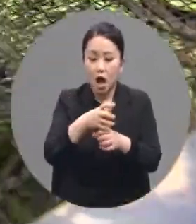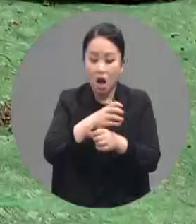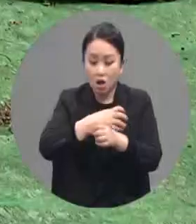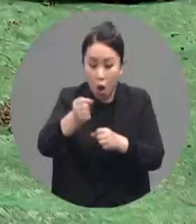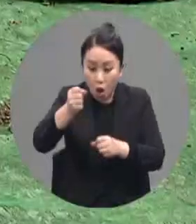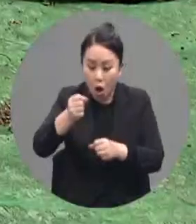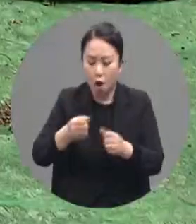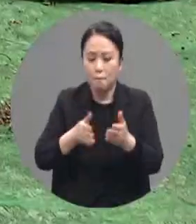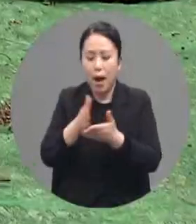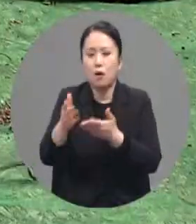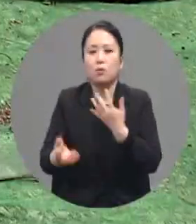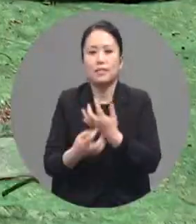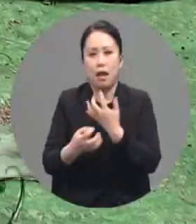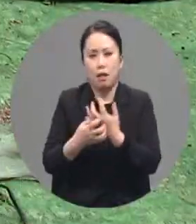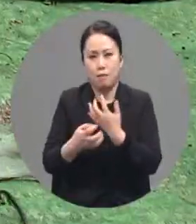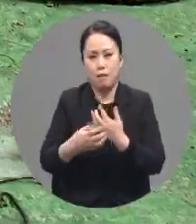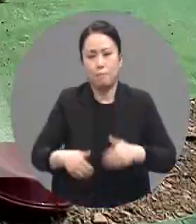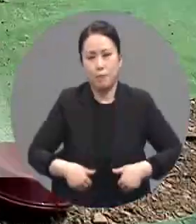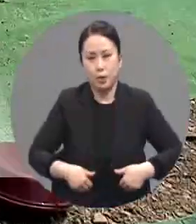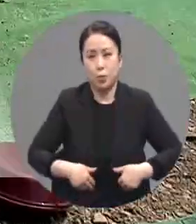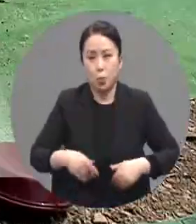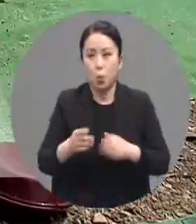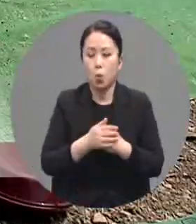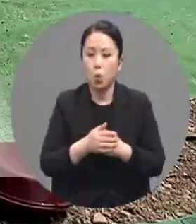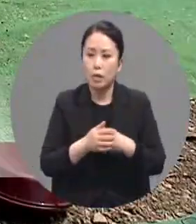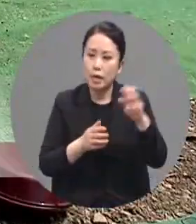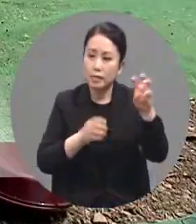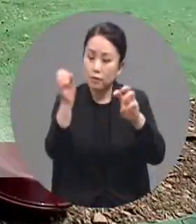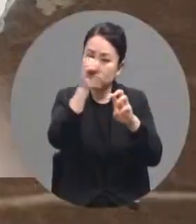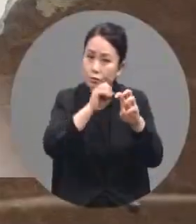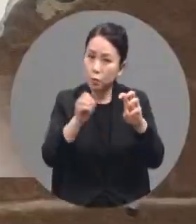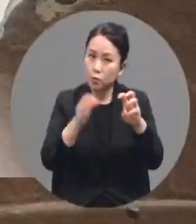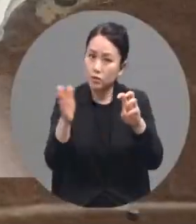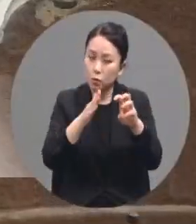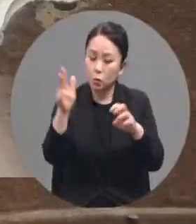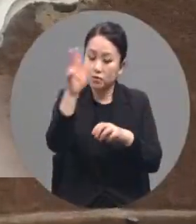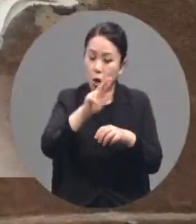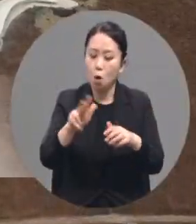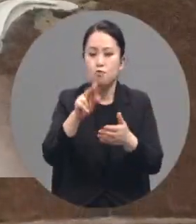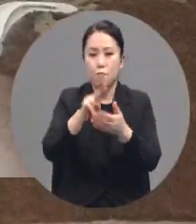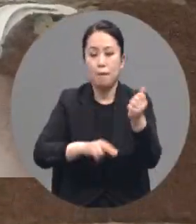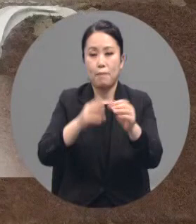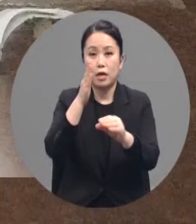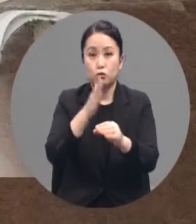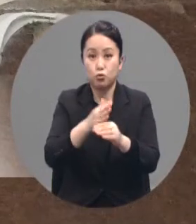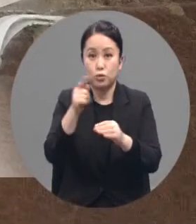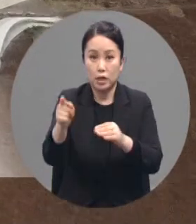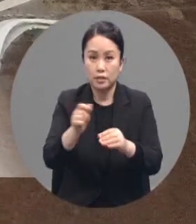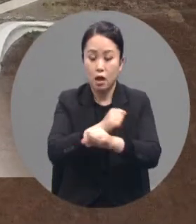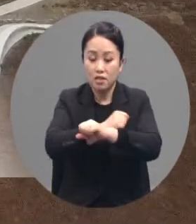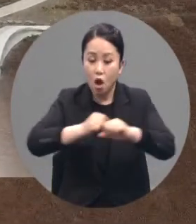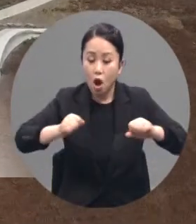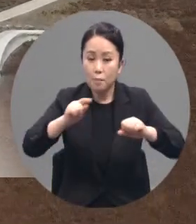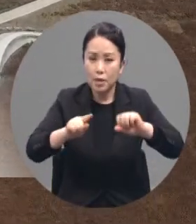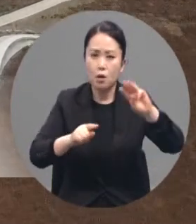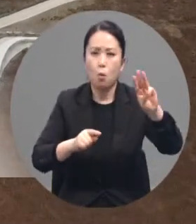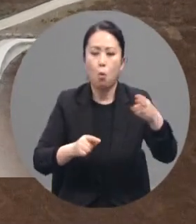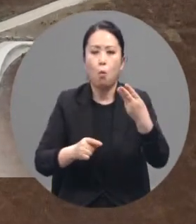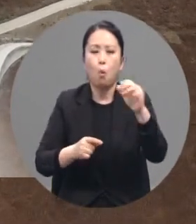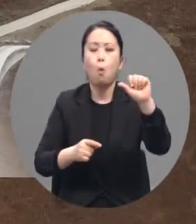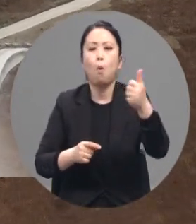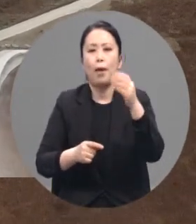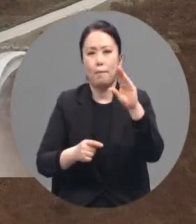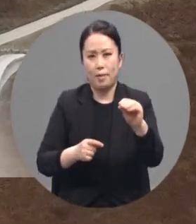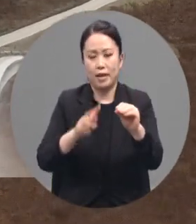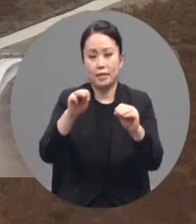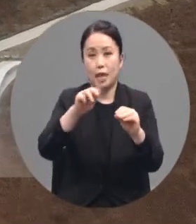유지됩니다. 전국 유통량의 30% 이상을 차지하는 남해 고사리는 재배 면적만 500만 제곱미터로 단일